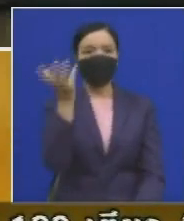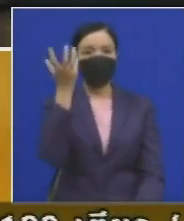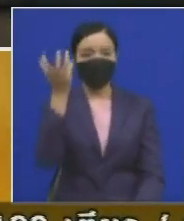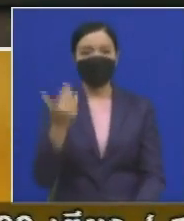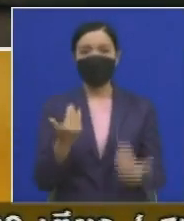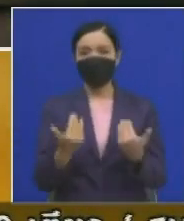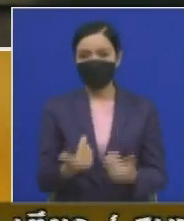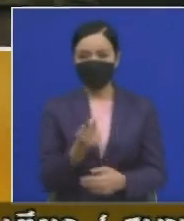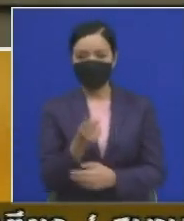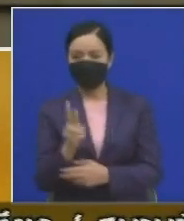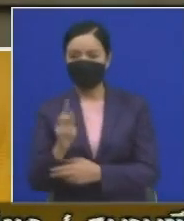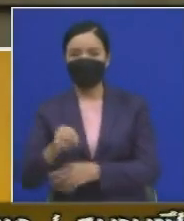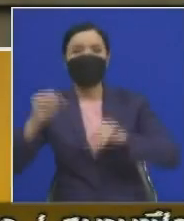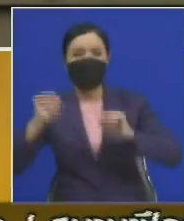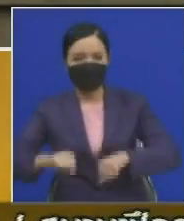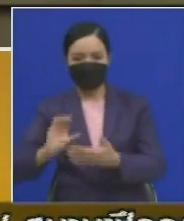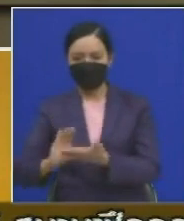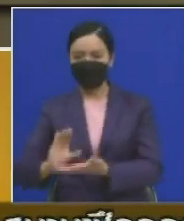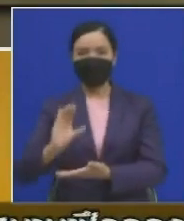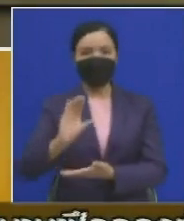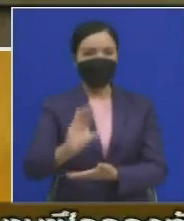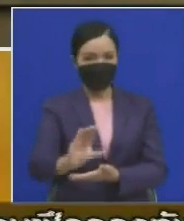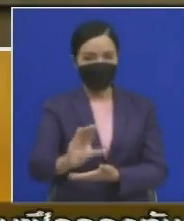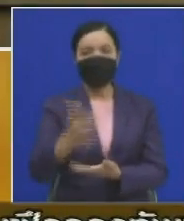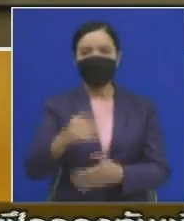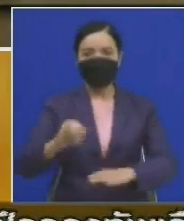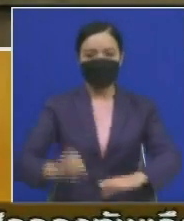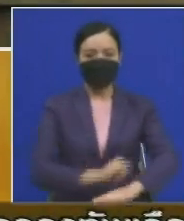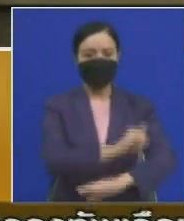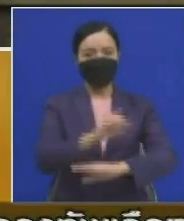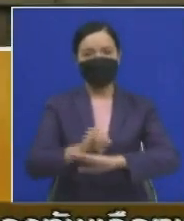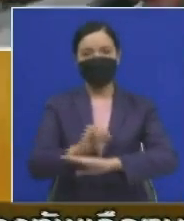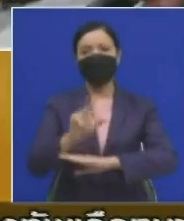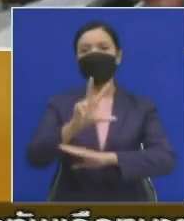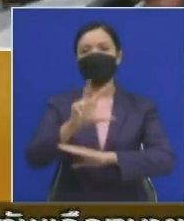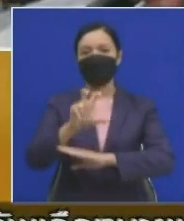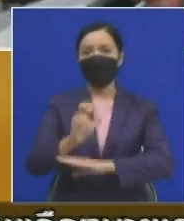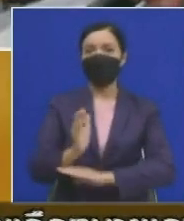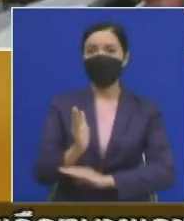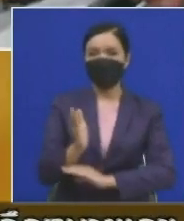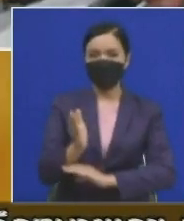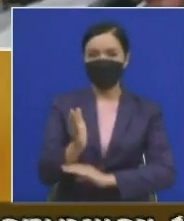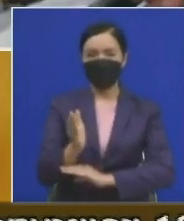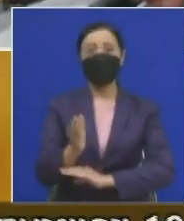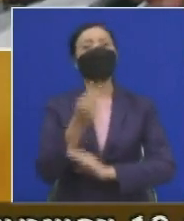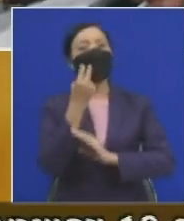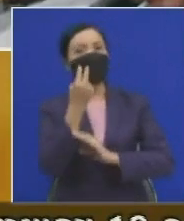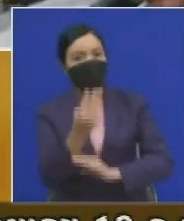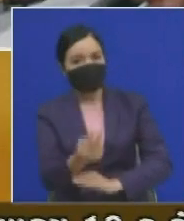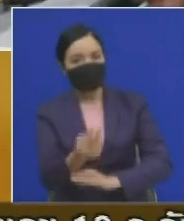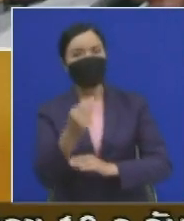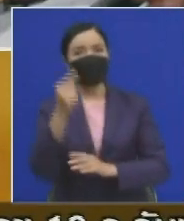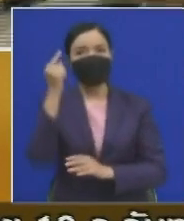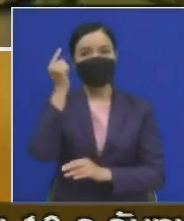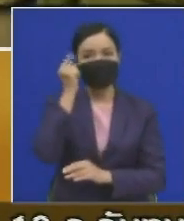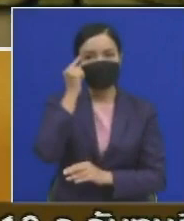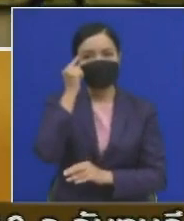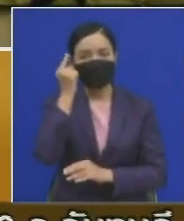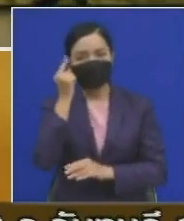ดสุขมสดูมั withบกระ capacitor ปนพืน 300 ไล่สัตงแการ